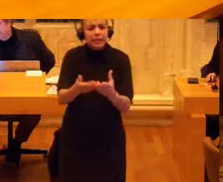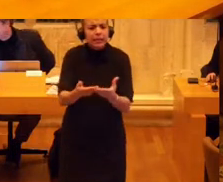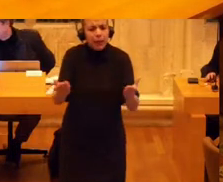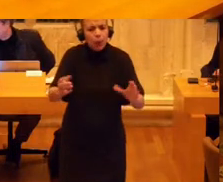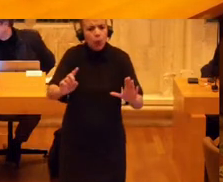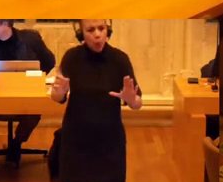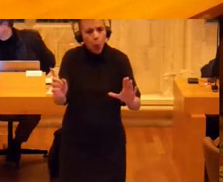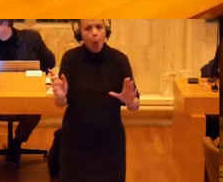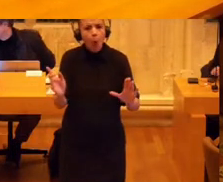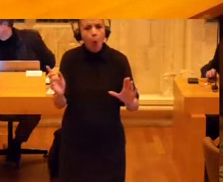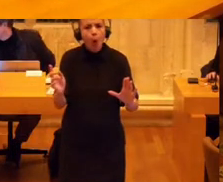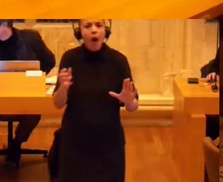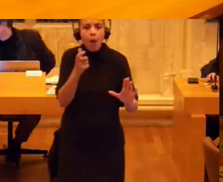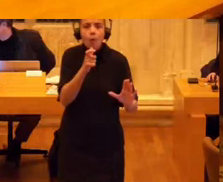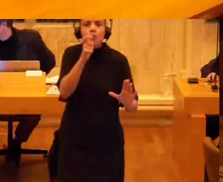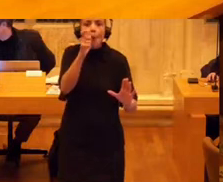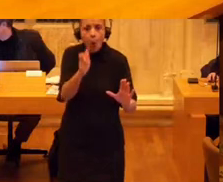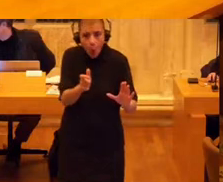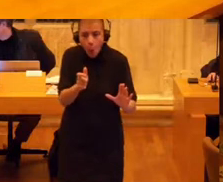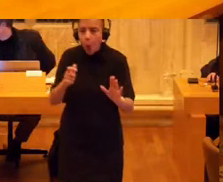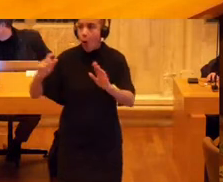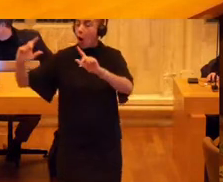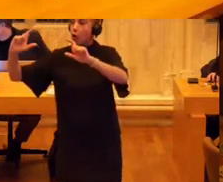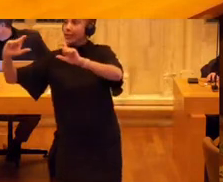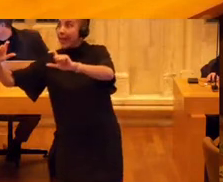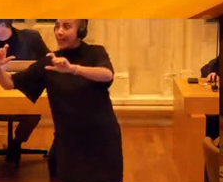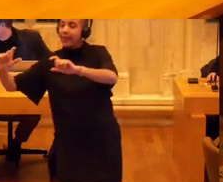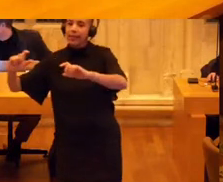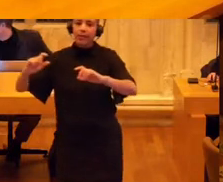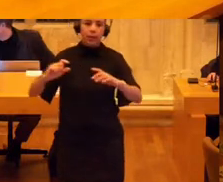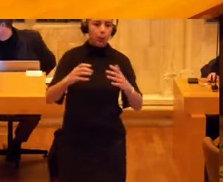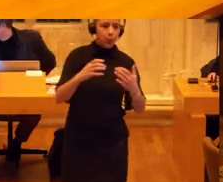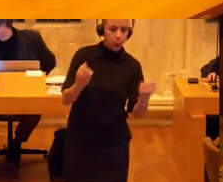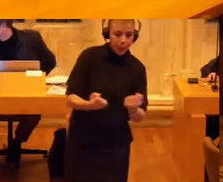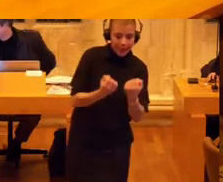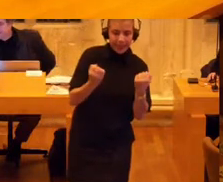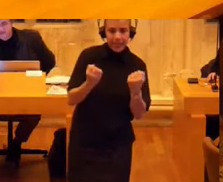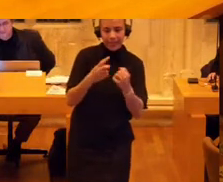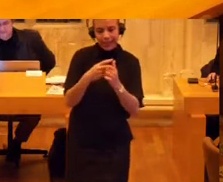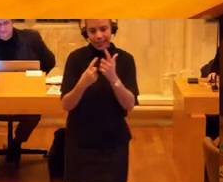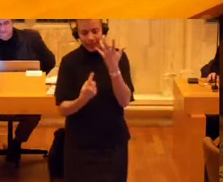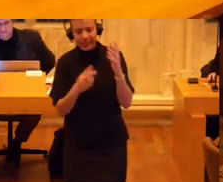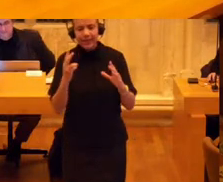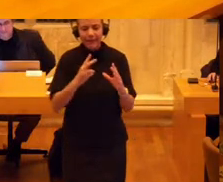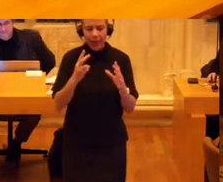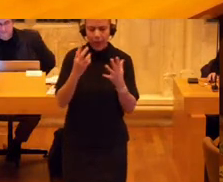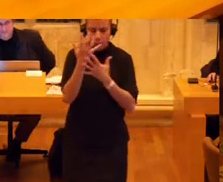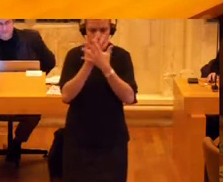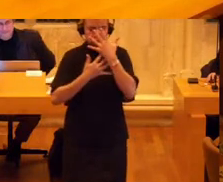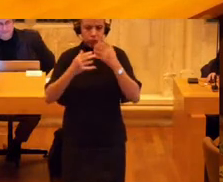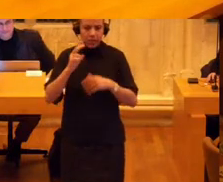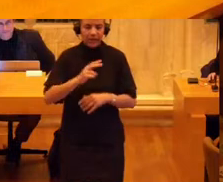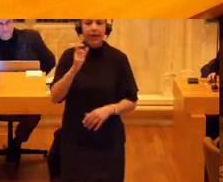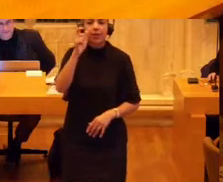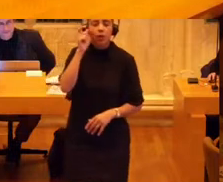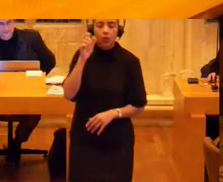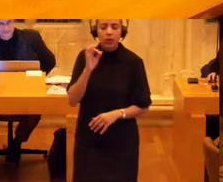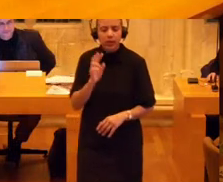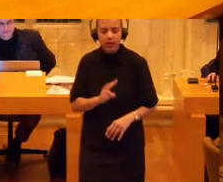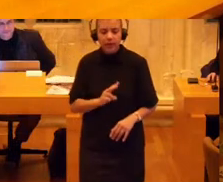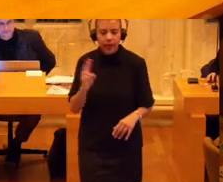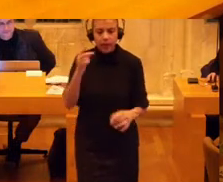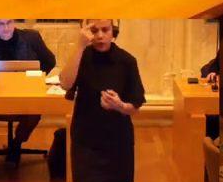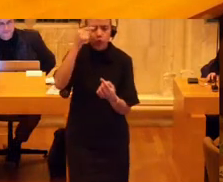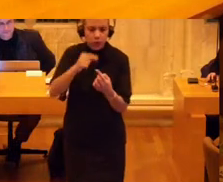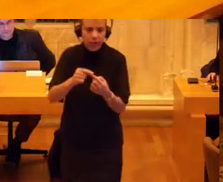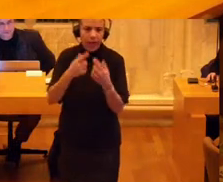entre la terminologie enseigne, publicité, enfin voilà, il y a un certain nombre de points à appréhender. Oui. Oui, et puis sur un sujet qui, encore une fois,